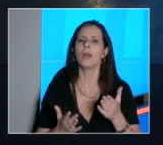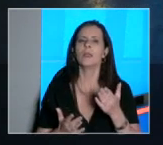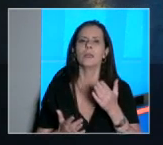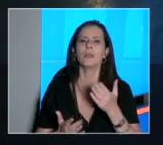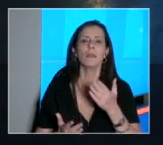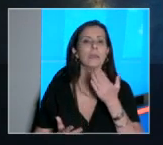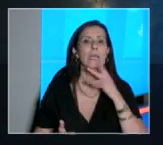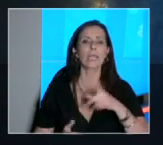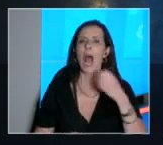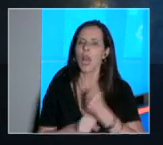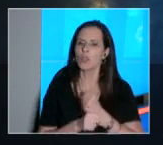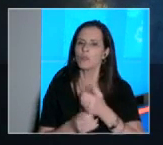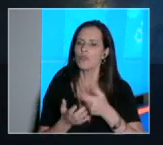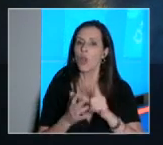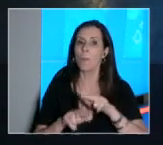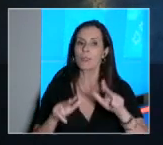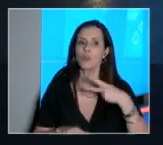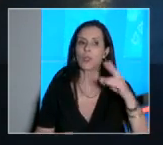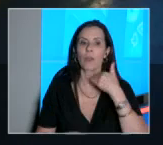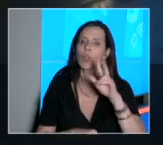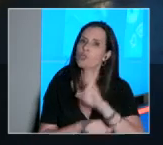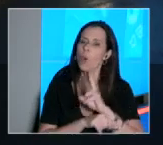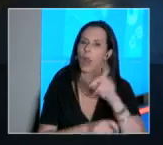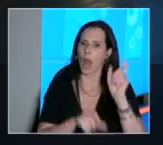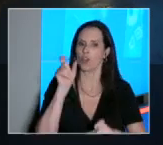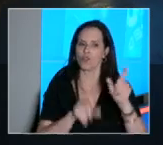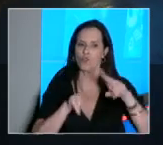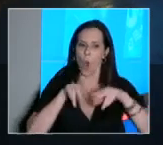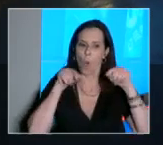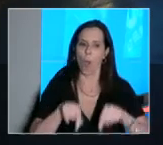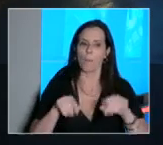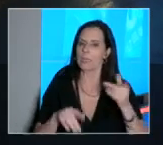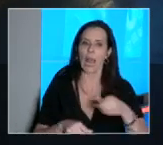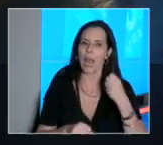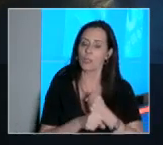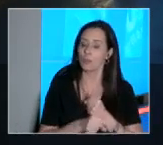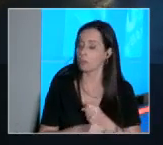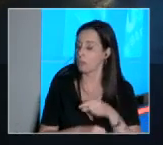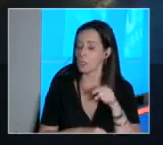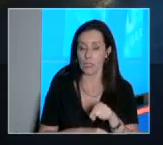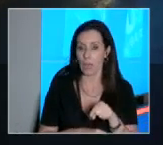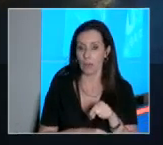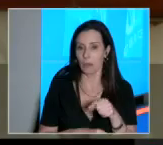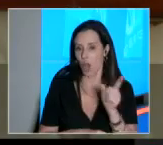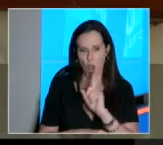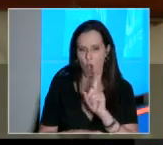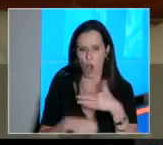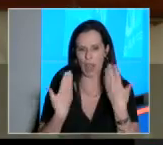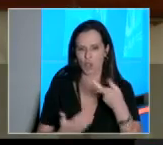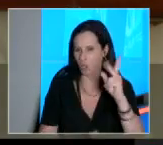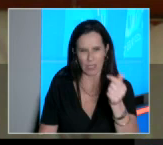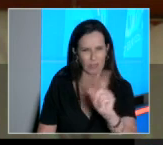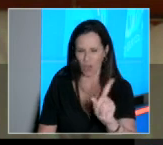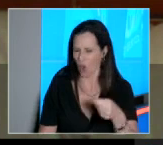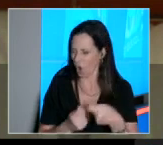כדי לא להמשיך ולהחמיר את המצב ולשמר פה את אותם אנשים? אז הסיפור כאן הוא לא לתת יותר